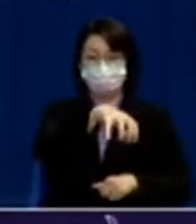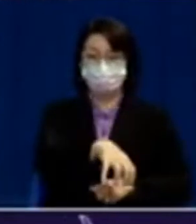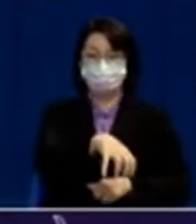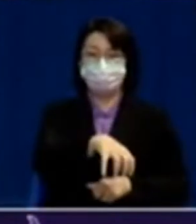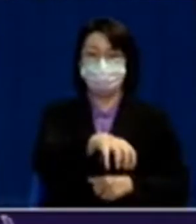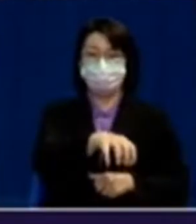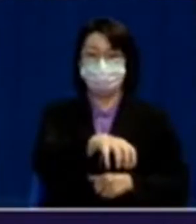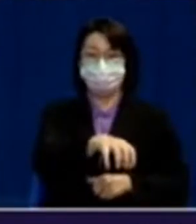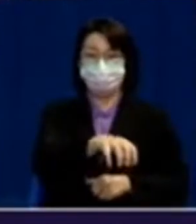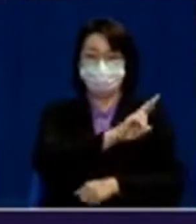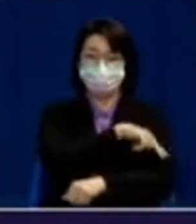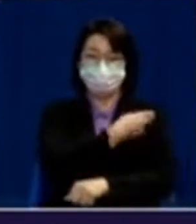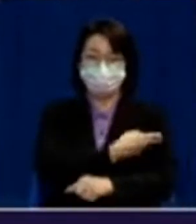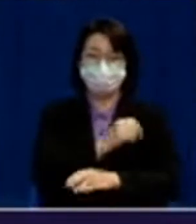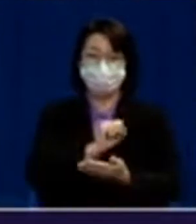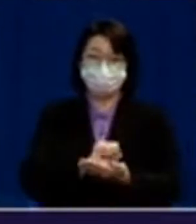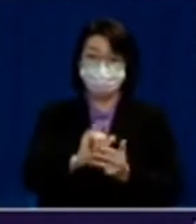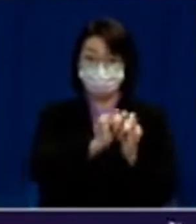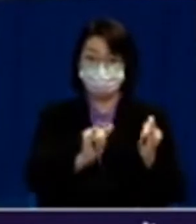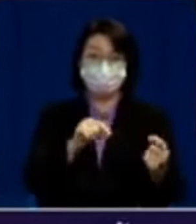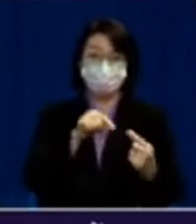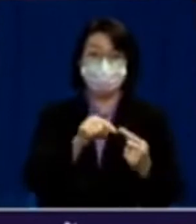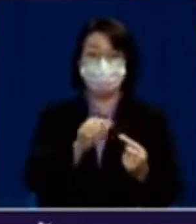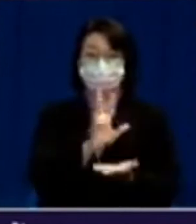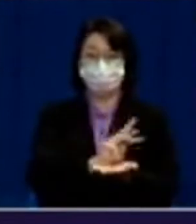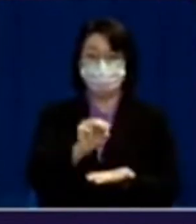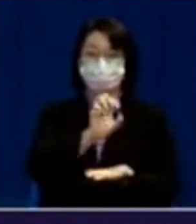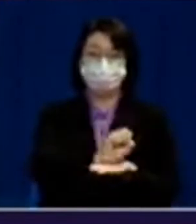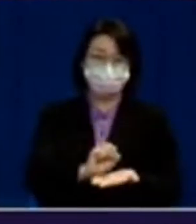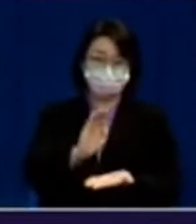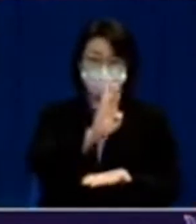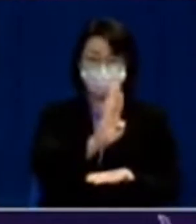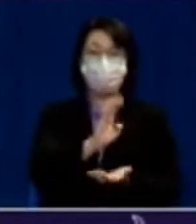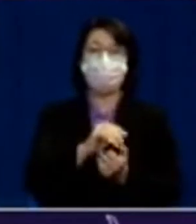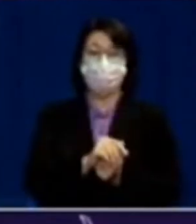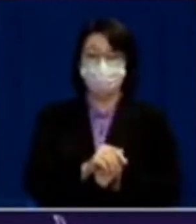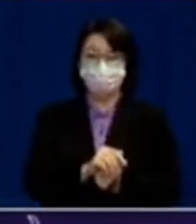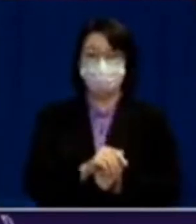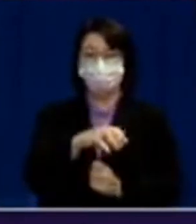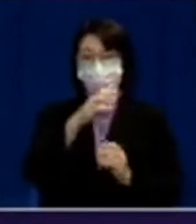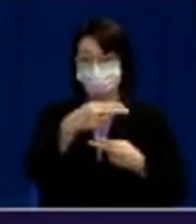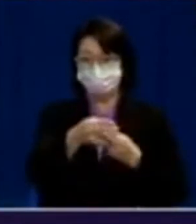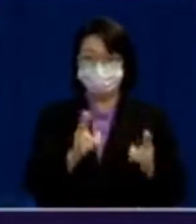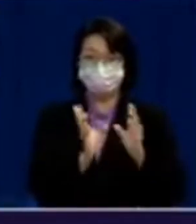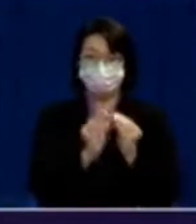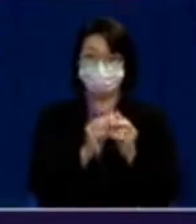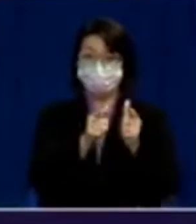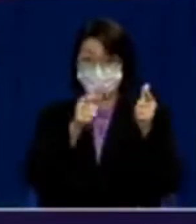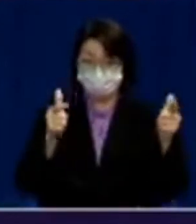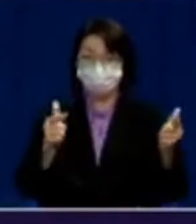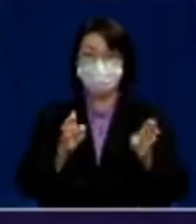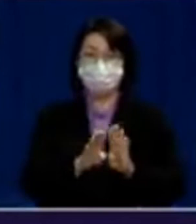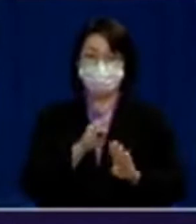โรงพยาบาลสนามที่หอประชุมวชิรโชติมหาวิทยาลัยราชภัฏพิบูลสงครามซึ่งกจะเปิดให้ฉีดวัคซีน